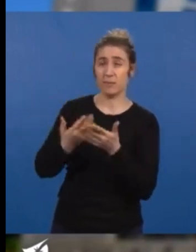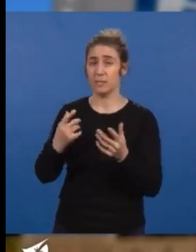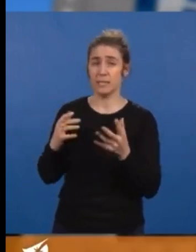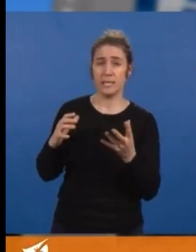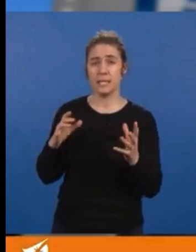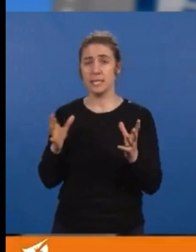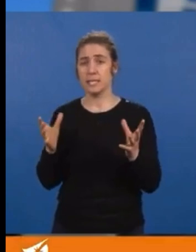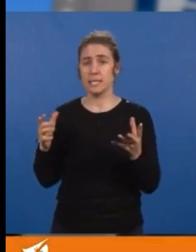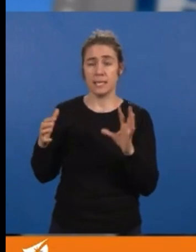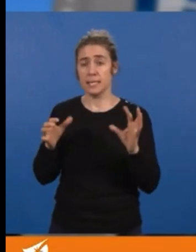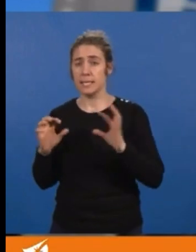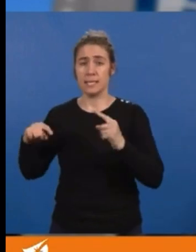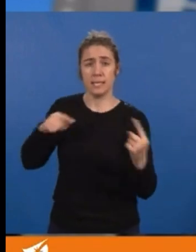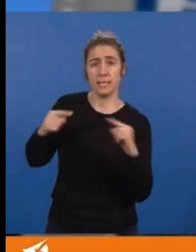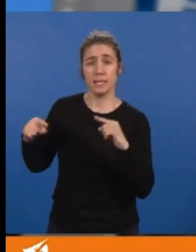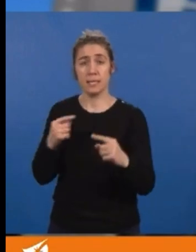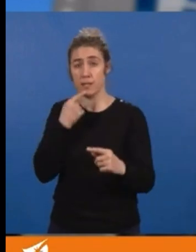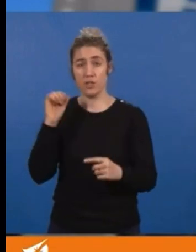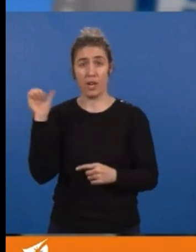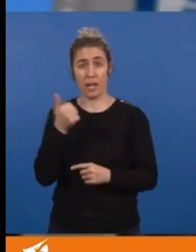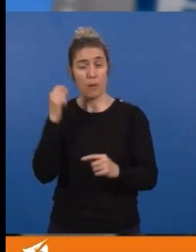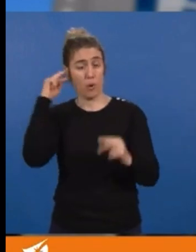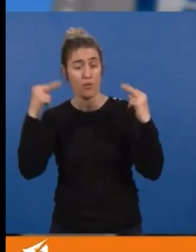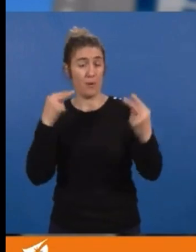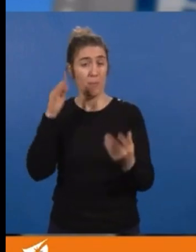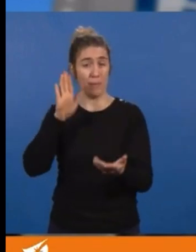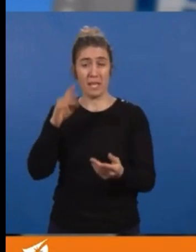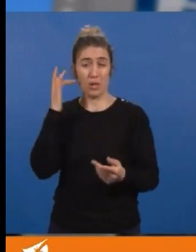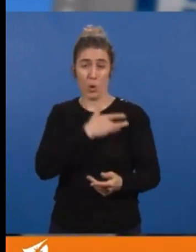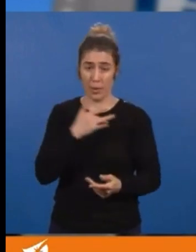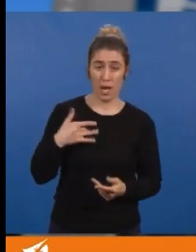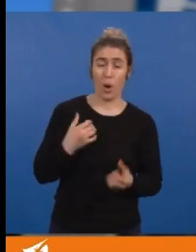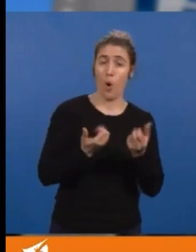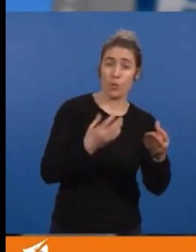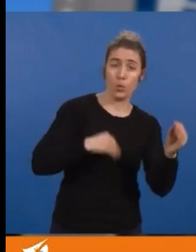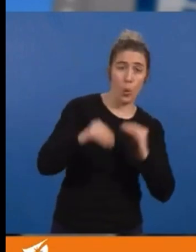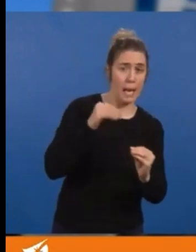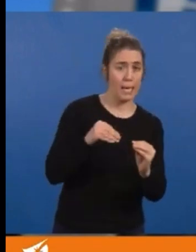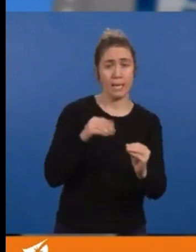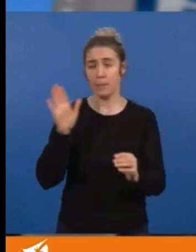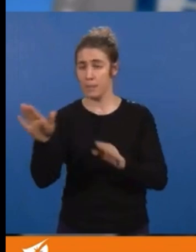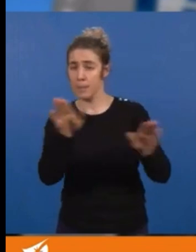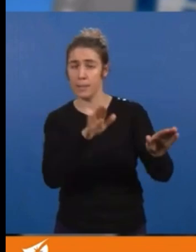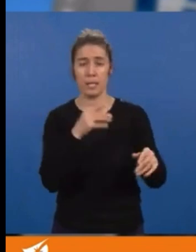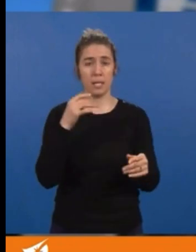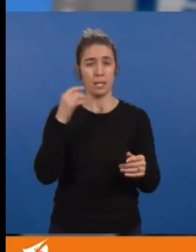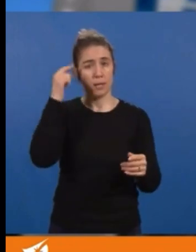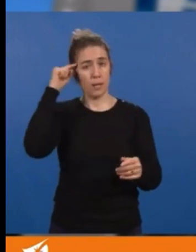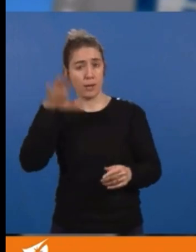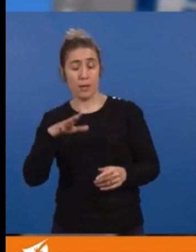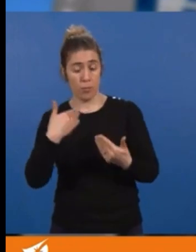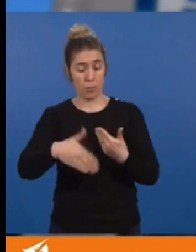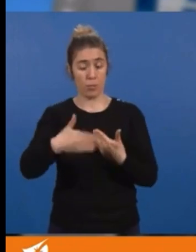l'évoquer. Il s'agit de discuter de notre vision de la santé et de l'offre de soins au sein de notre métropole pour à minima les 50 prochaines